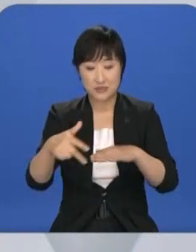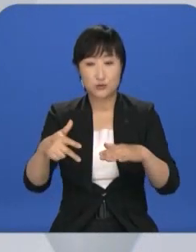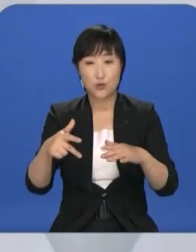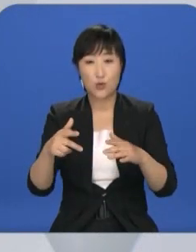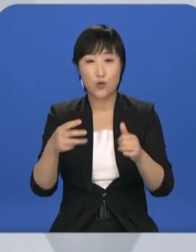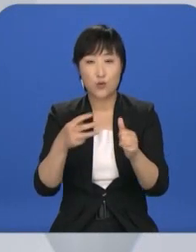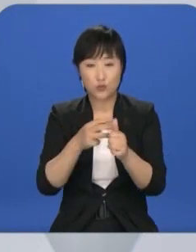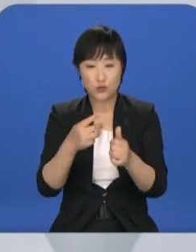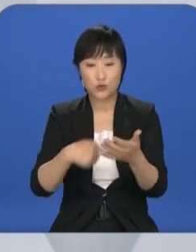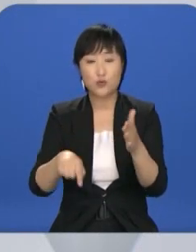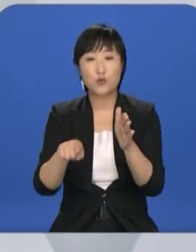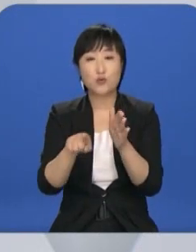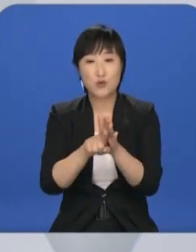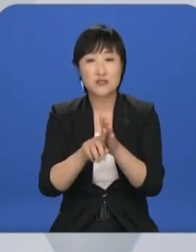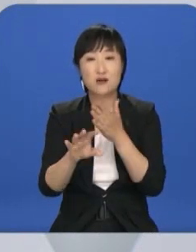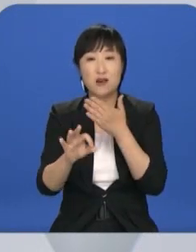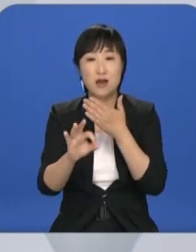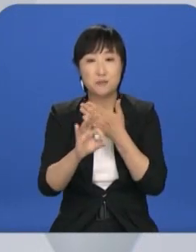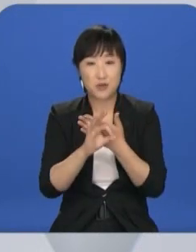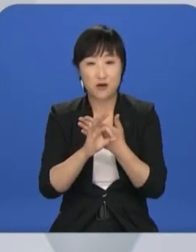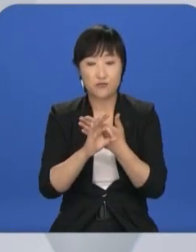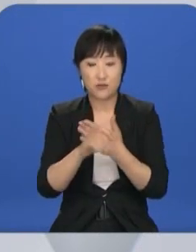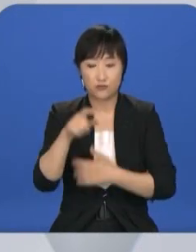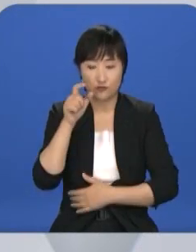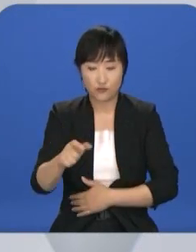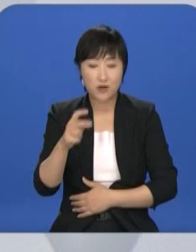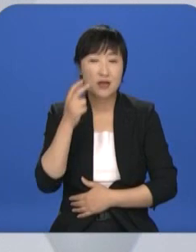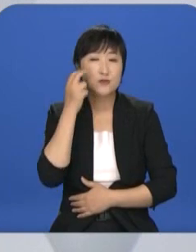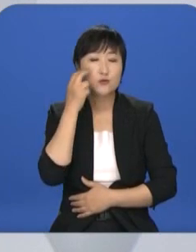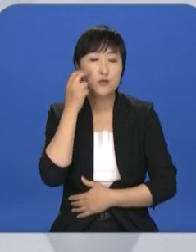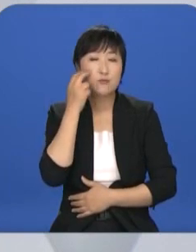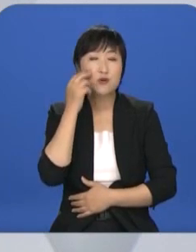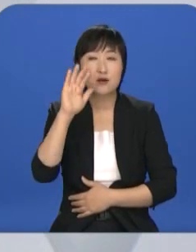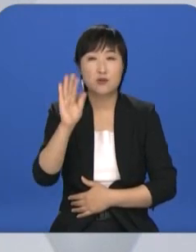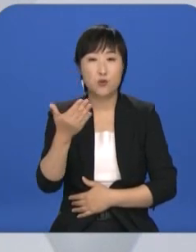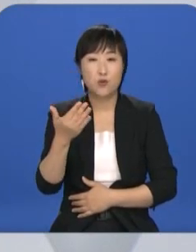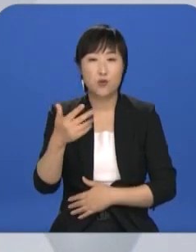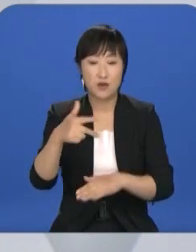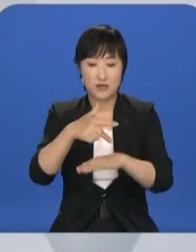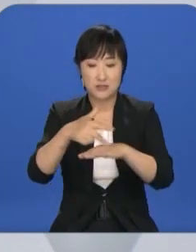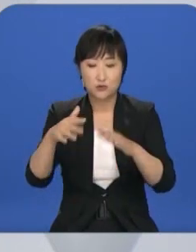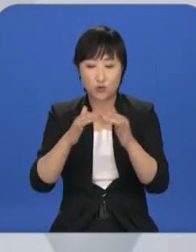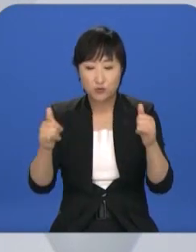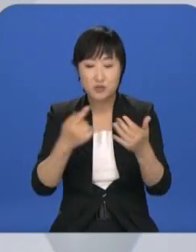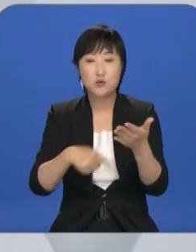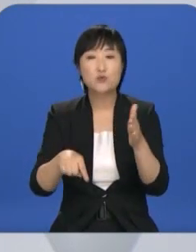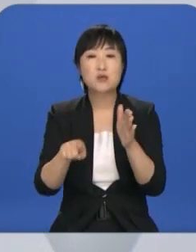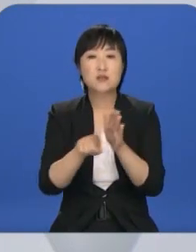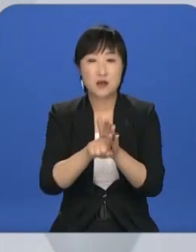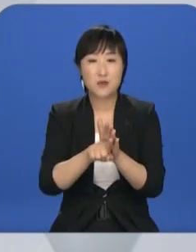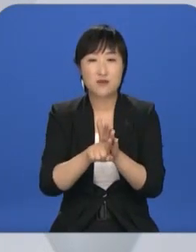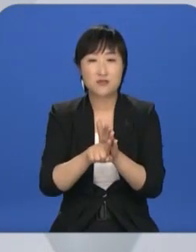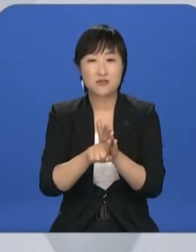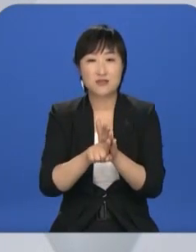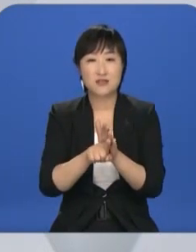진도 군을 위해서라면 굽쟁이 소나무가 될 것이고 진도 군민을